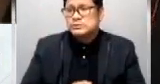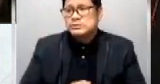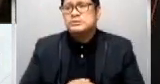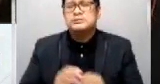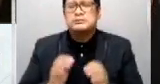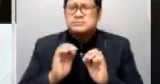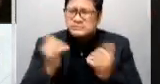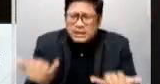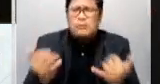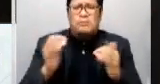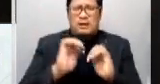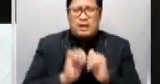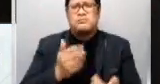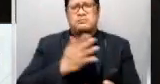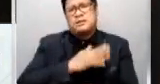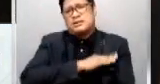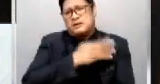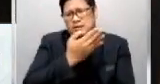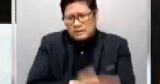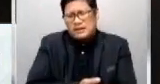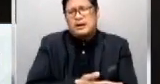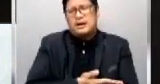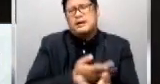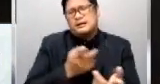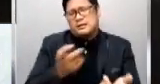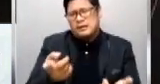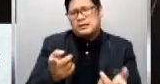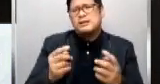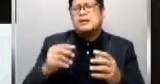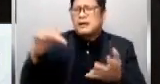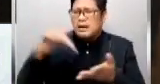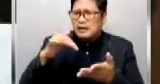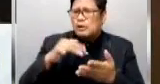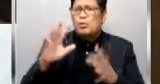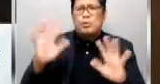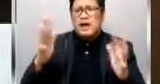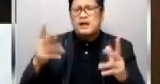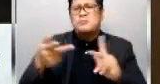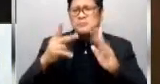ko? Wala na po akong katuwang sa pagpapaaral.